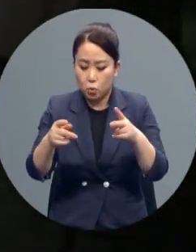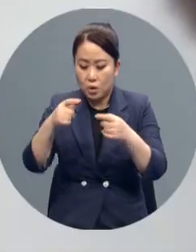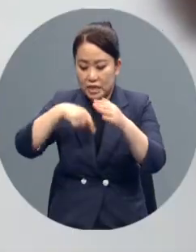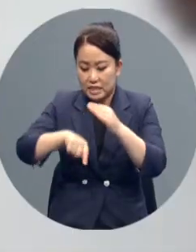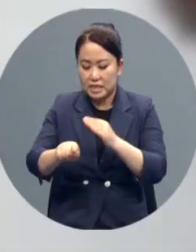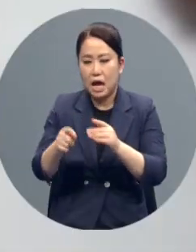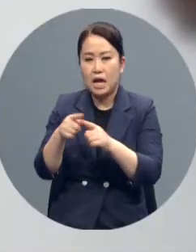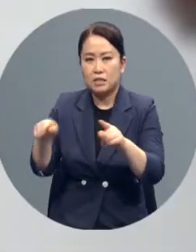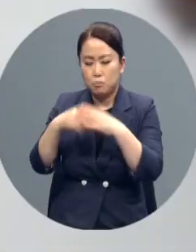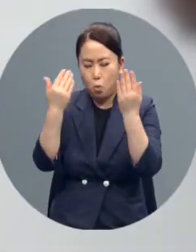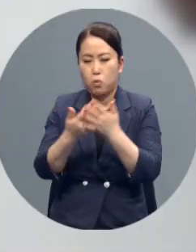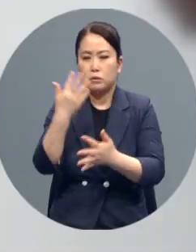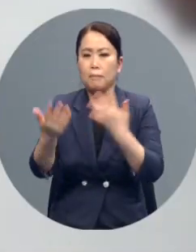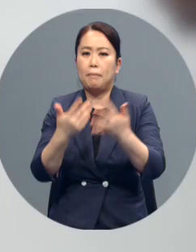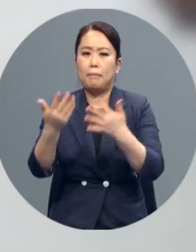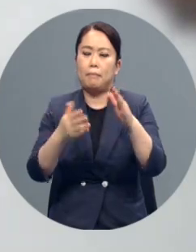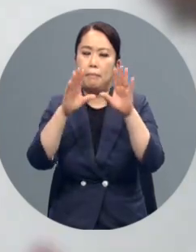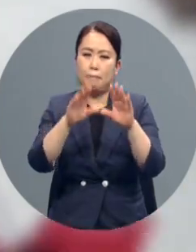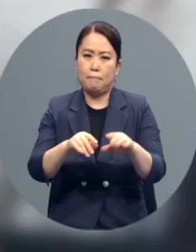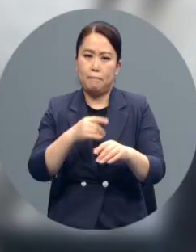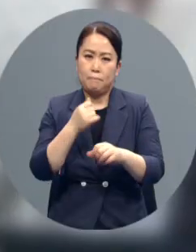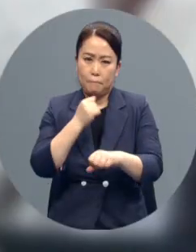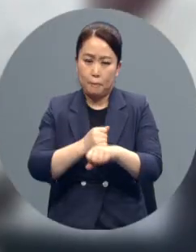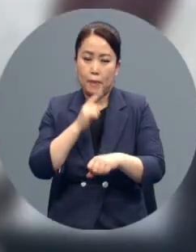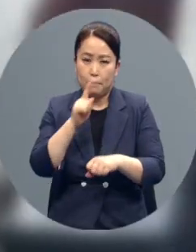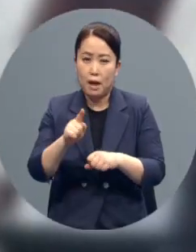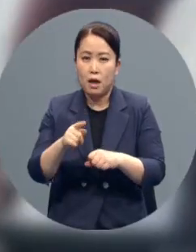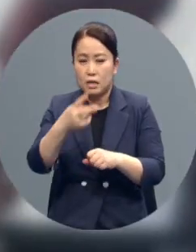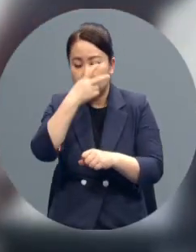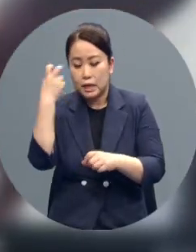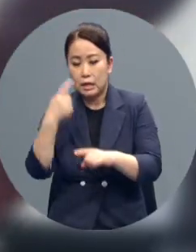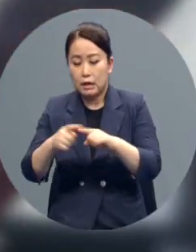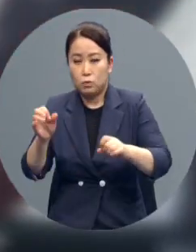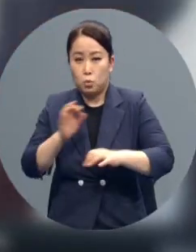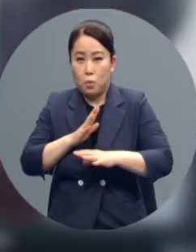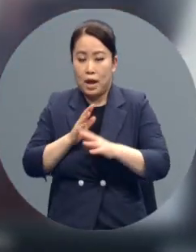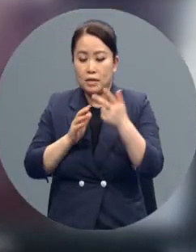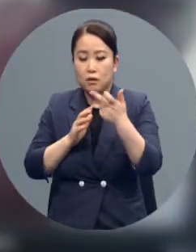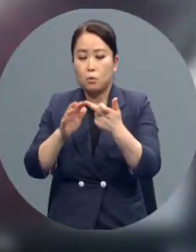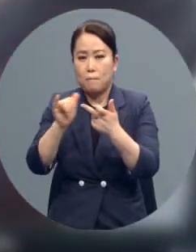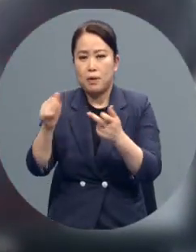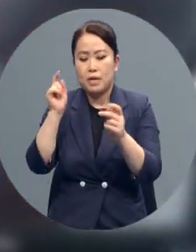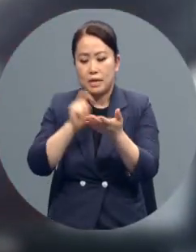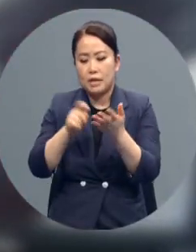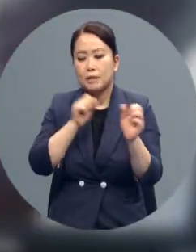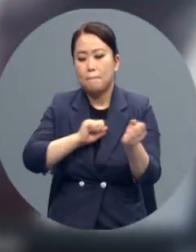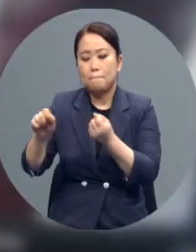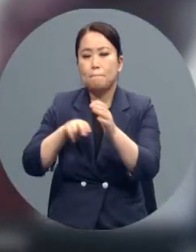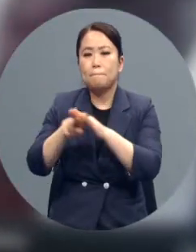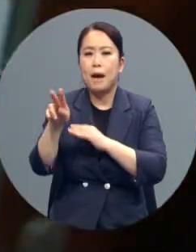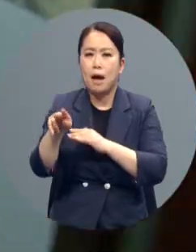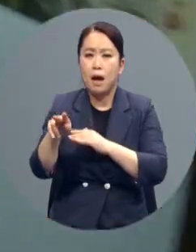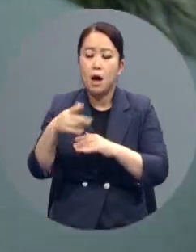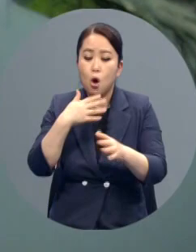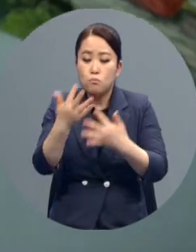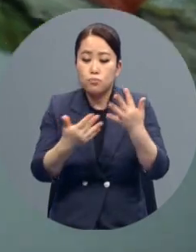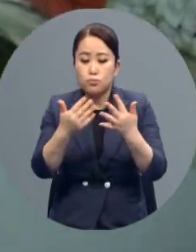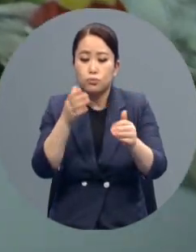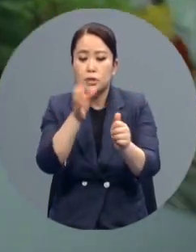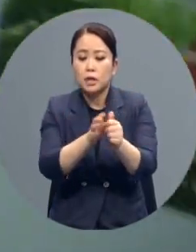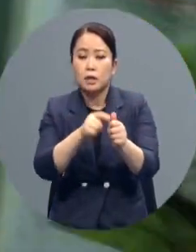태웠습니다. 자다 놀란 시민 17명이 긴급 대피했습니다. 불을 지른 건 70대